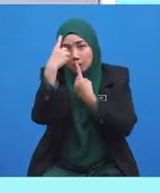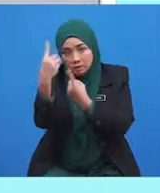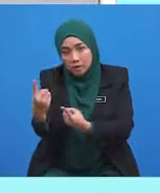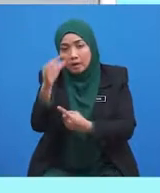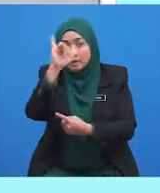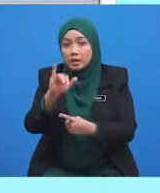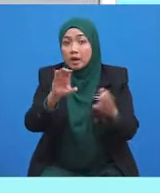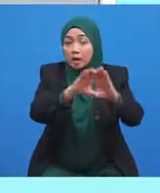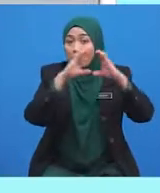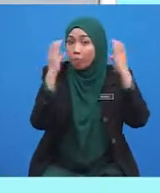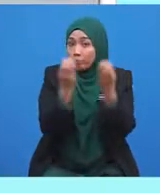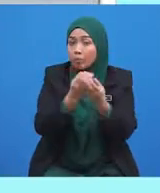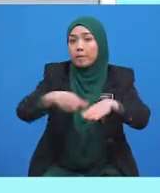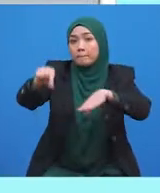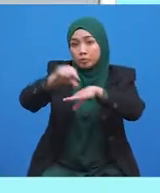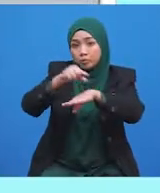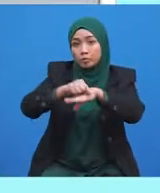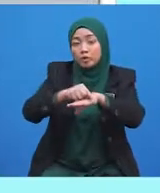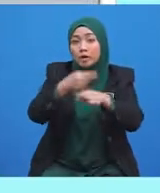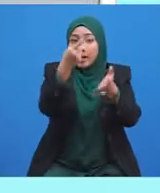dikumpul menggunakan tandaan.